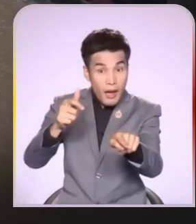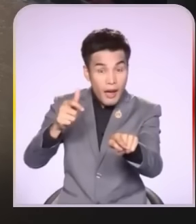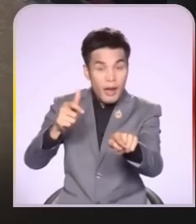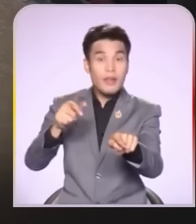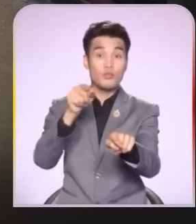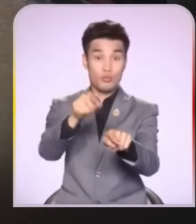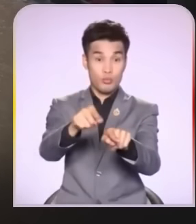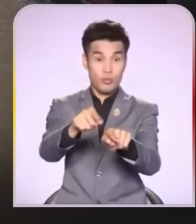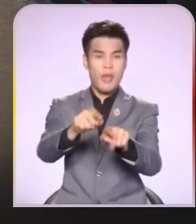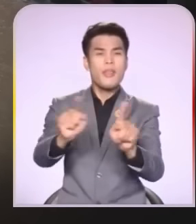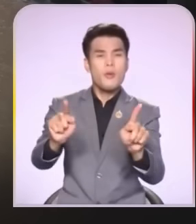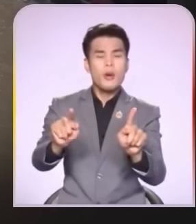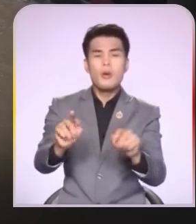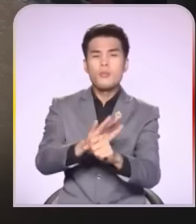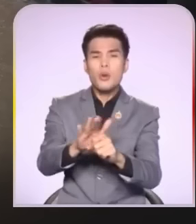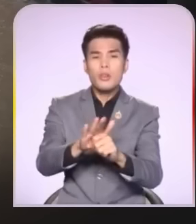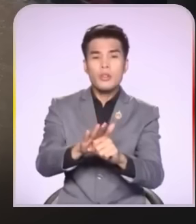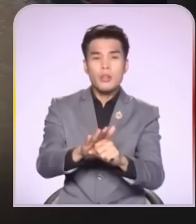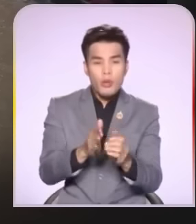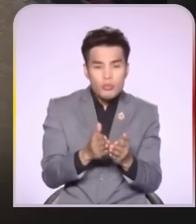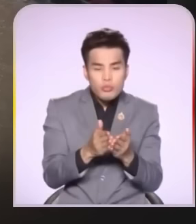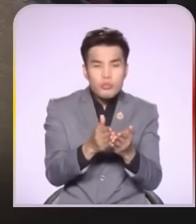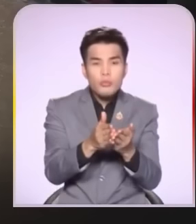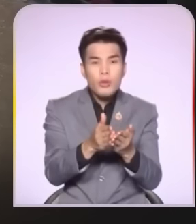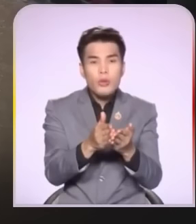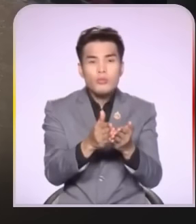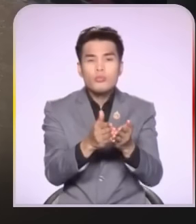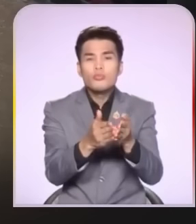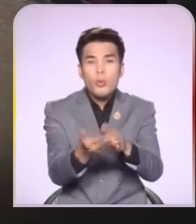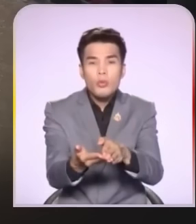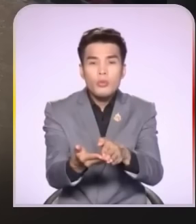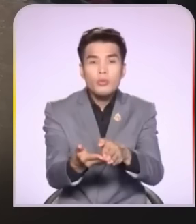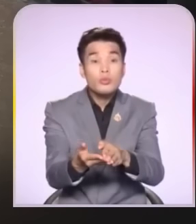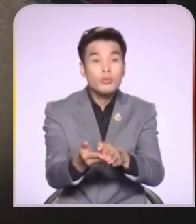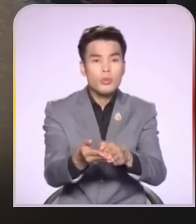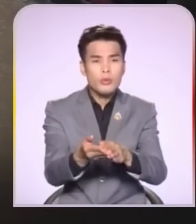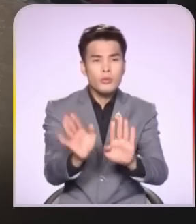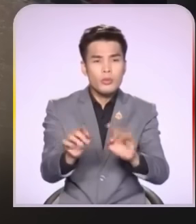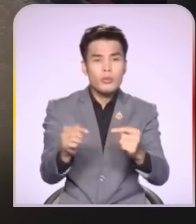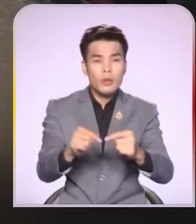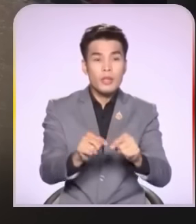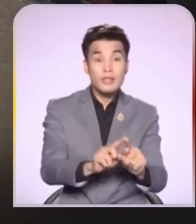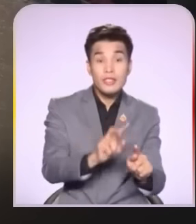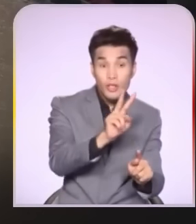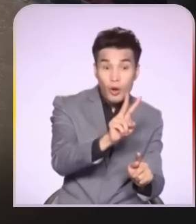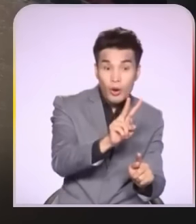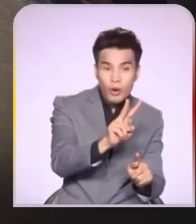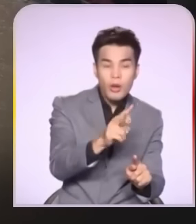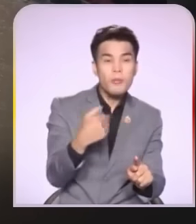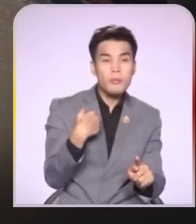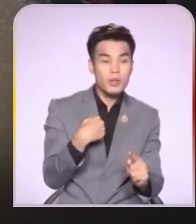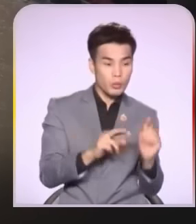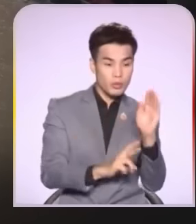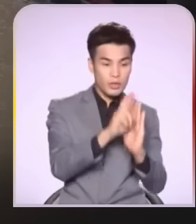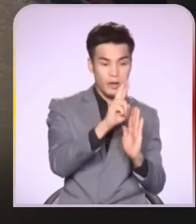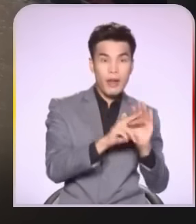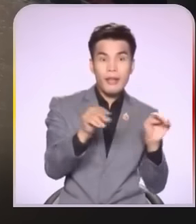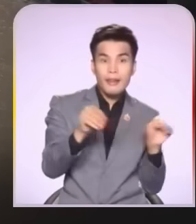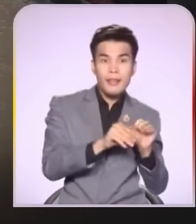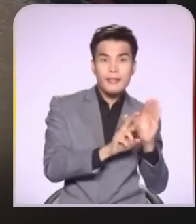ท่าขี้เหล็กแต่จุดที่เกิดเหตุเนี่ยมันอยู่ฝั่งแถวๆสามเหลี่ยงทองคำเราก็เลยเจอว่าอ้ามีเหตุการณ์เนี้ยเกิด